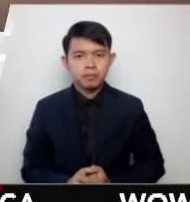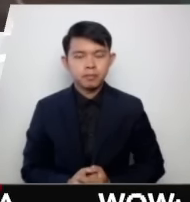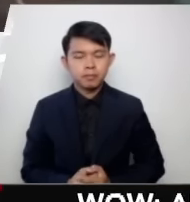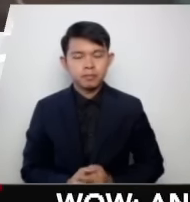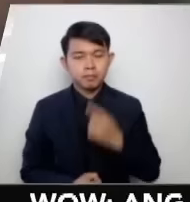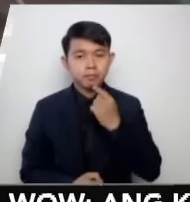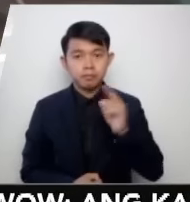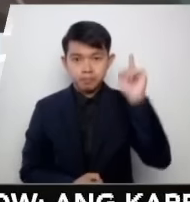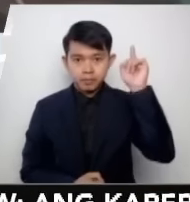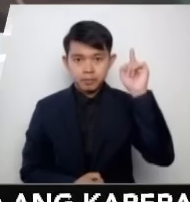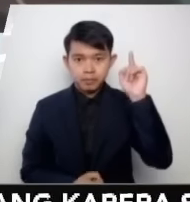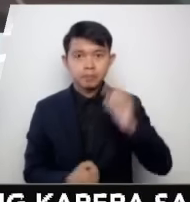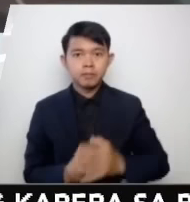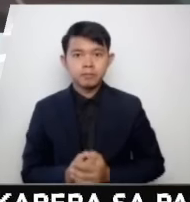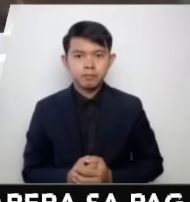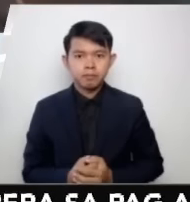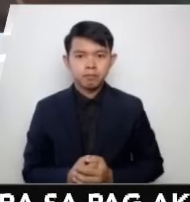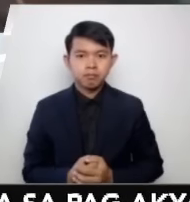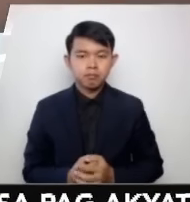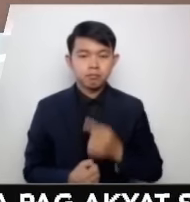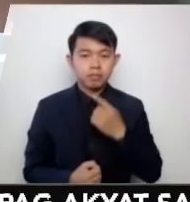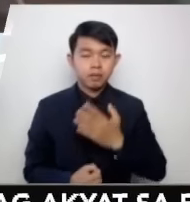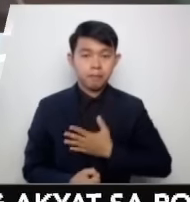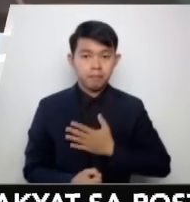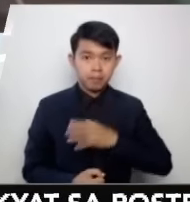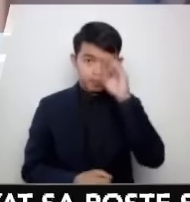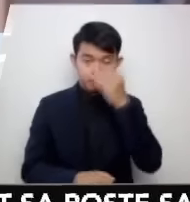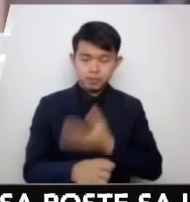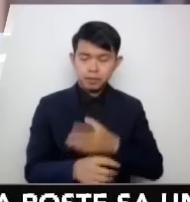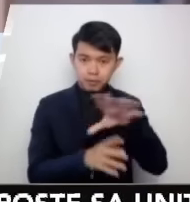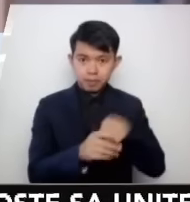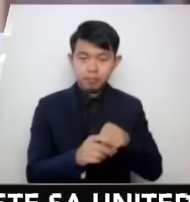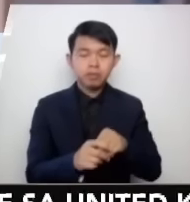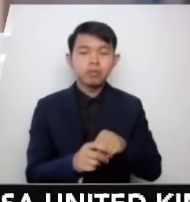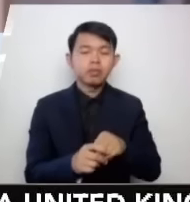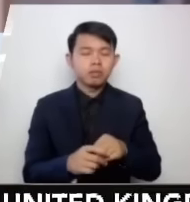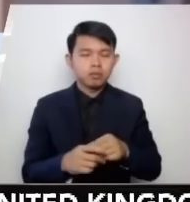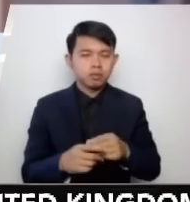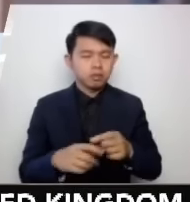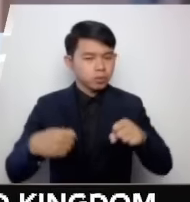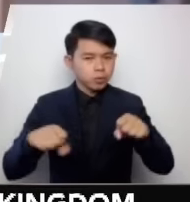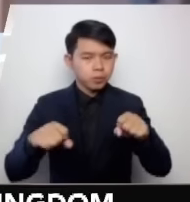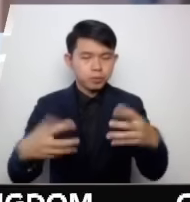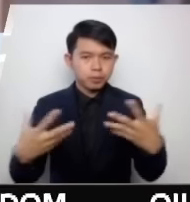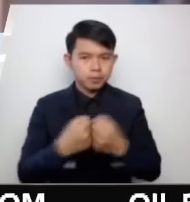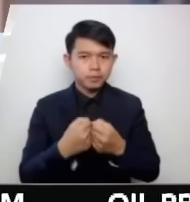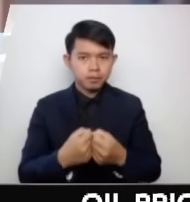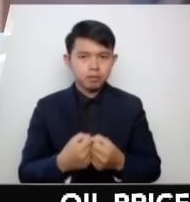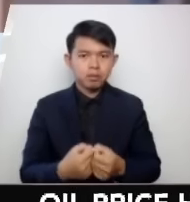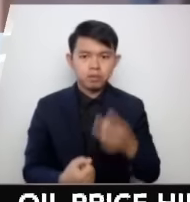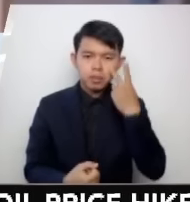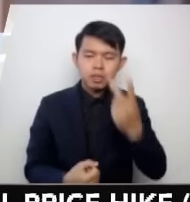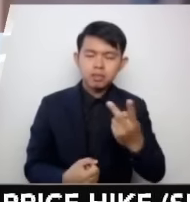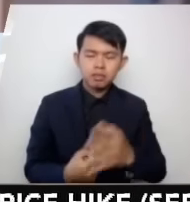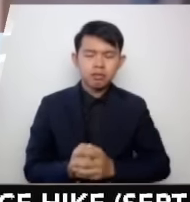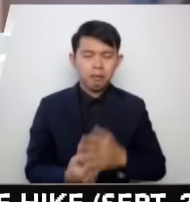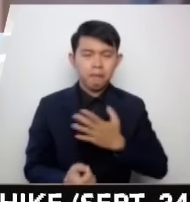Tumakbo na ako palapit doon dahil natanong ko na rin yung nakahandusay. Nakita ko na lumalabas na yung dugo sa tainga, sa